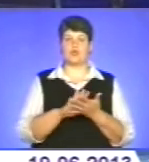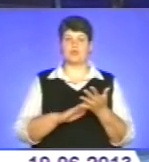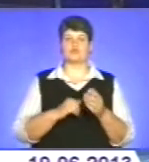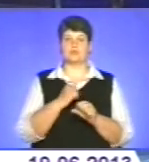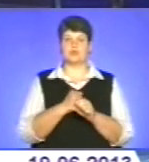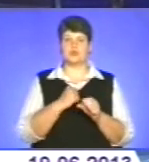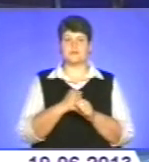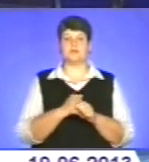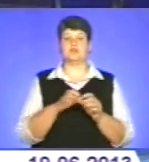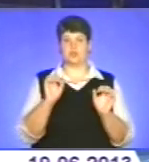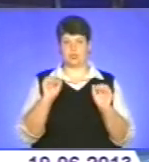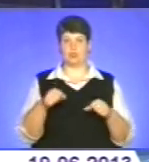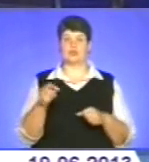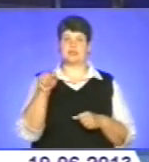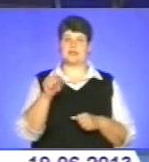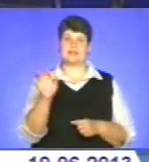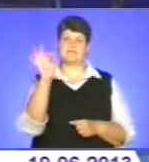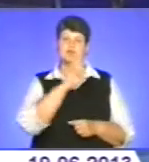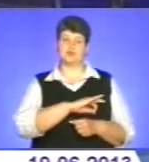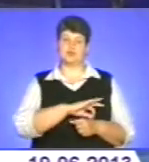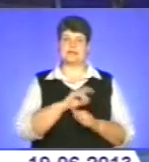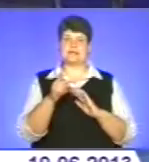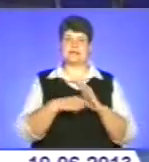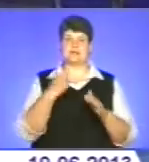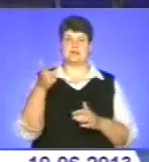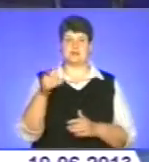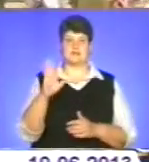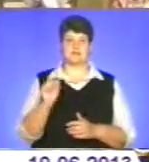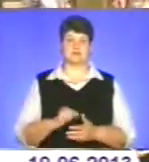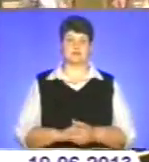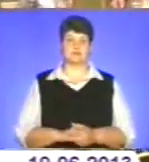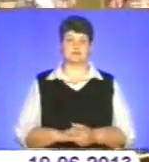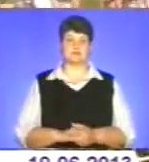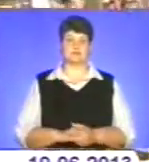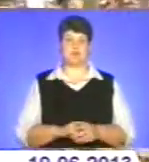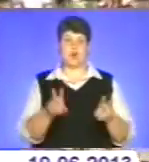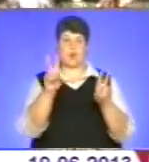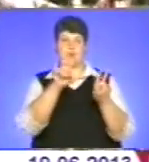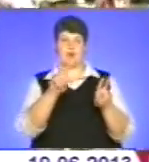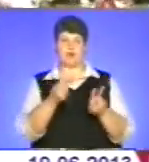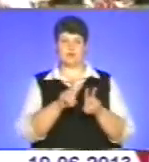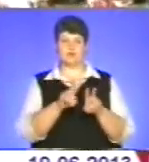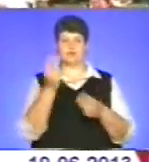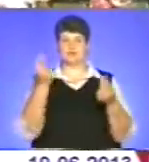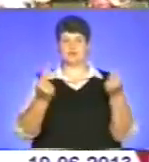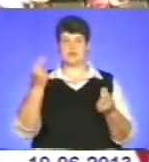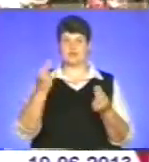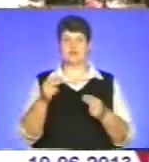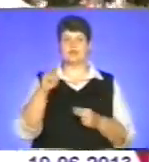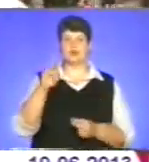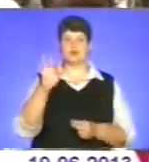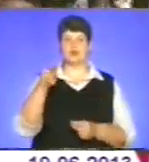працювати, та чи безпечне їх використання, дізнавалась Ганна Василенко. Оглянули атракціони у гідропарку